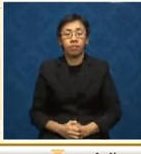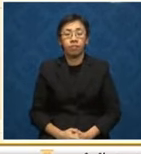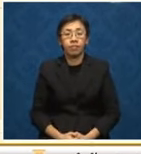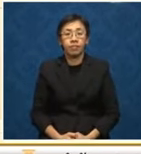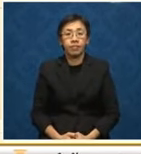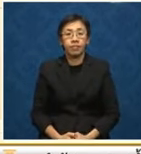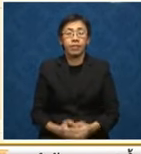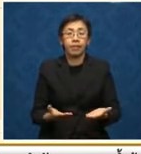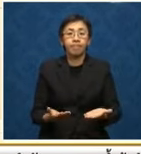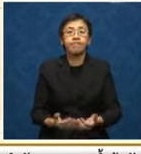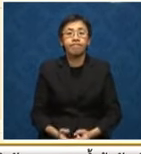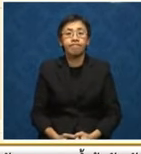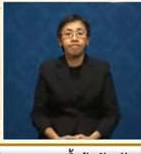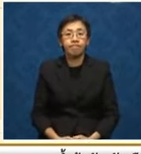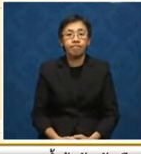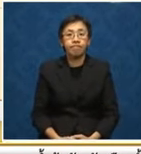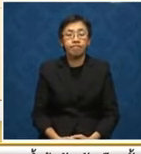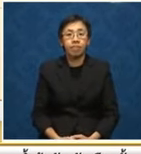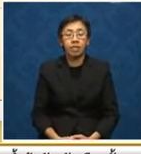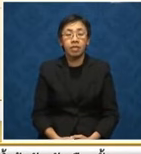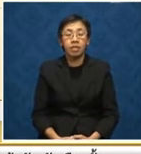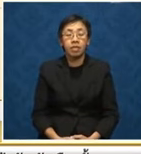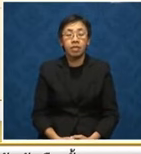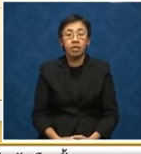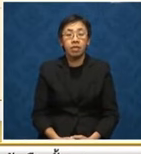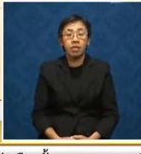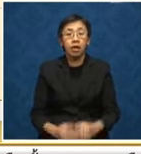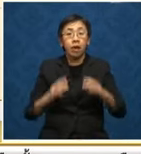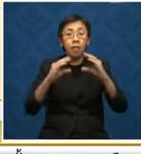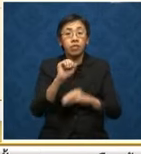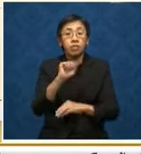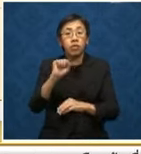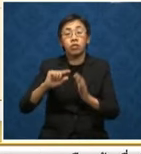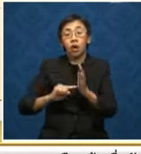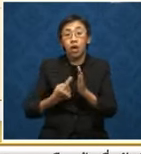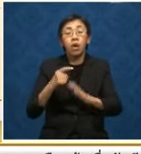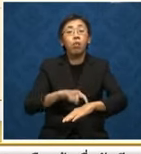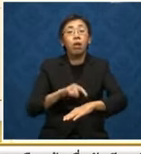ครับเวลาเริ่ม